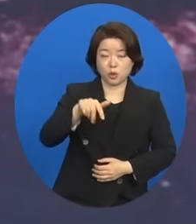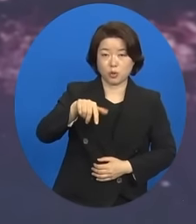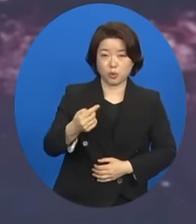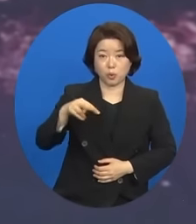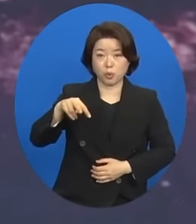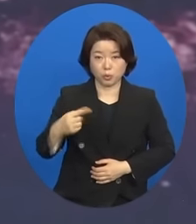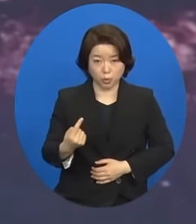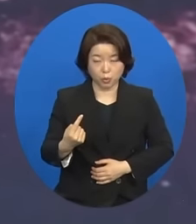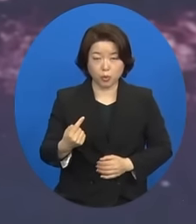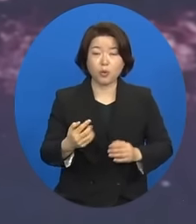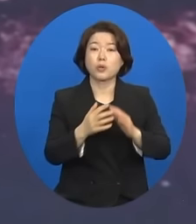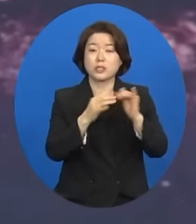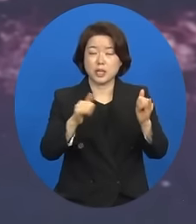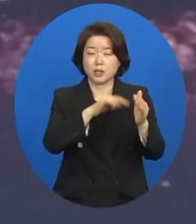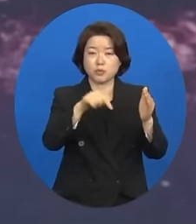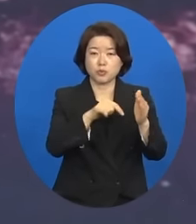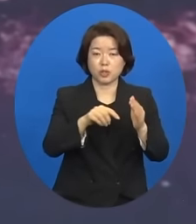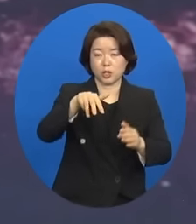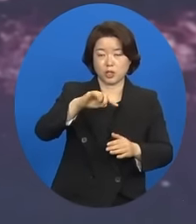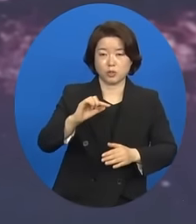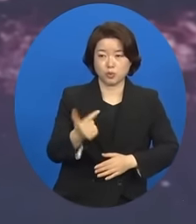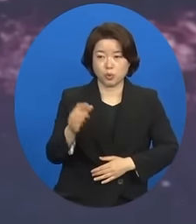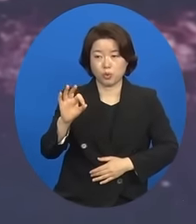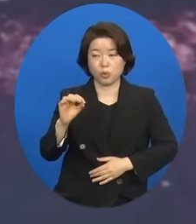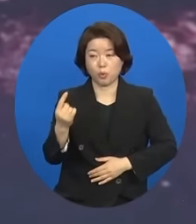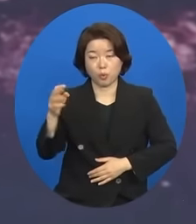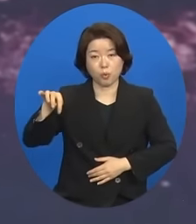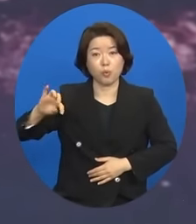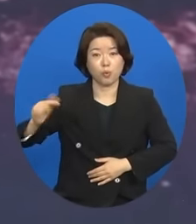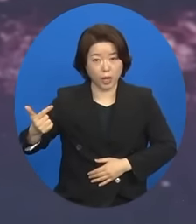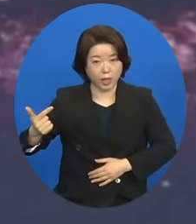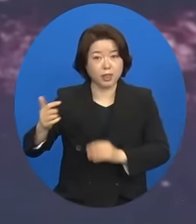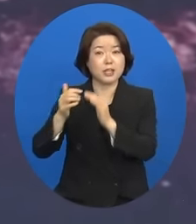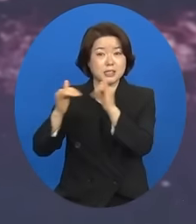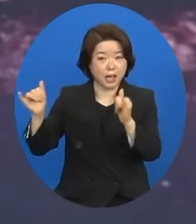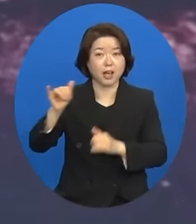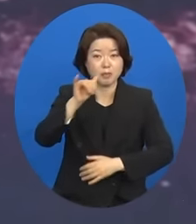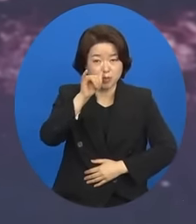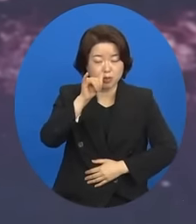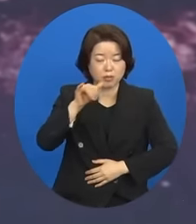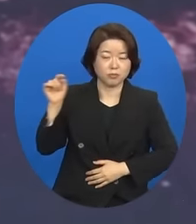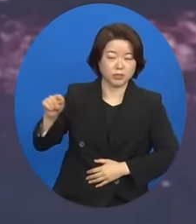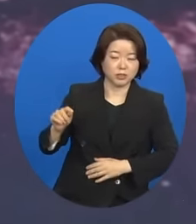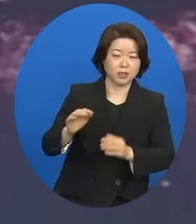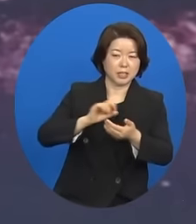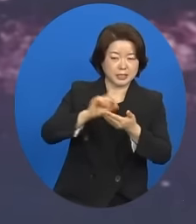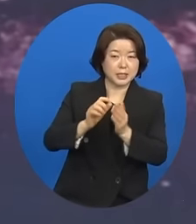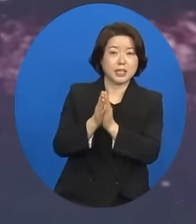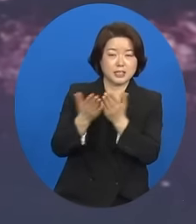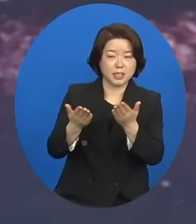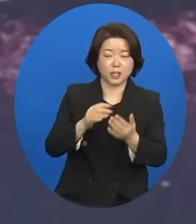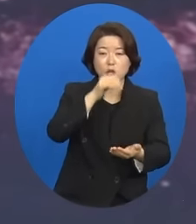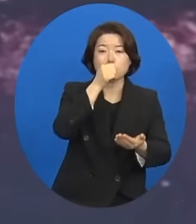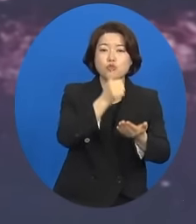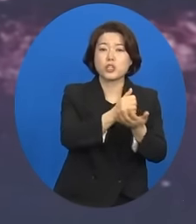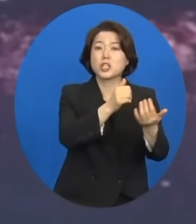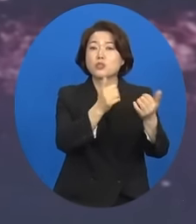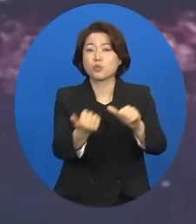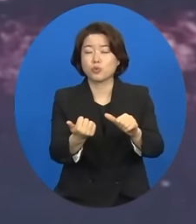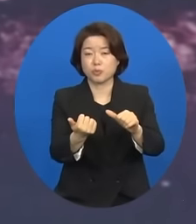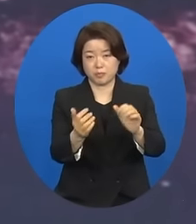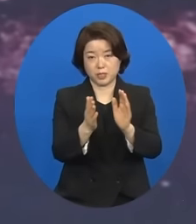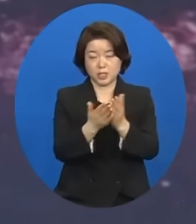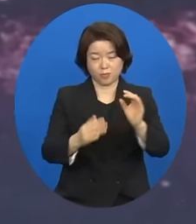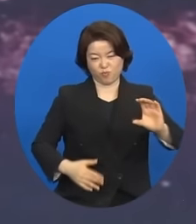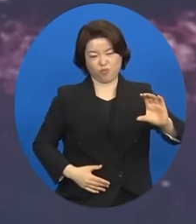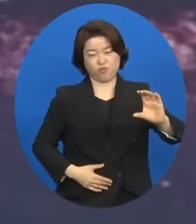오이라고 하는 거장이 있습니다 존 오 그분이 쓴 책 중에 죽임이 책이 있어요 두꺼운 책인데